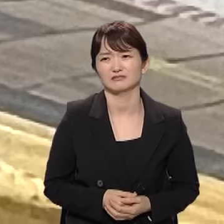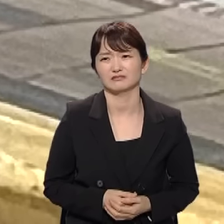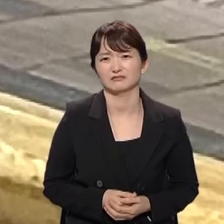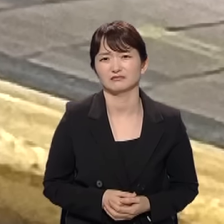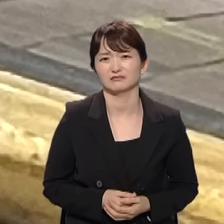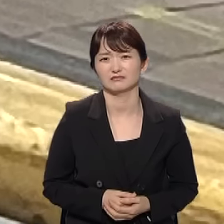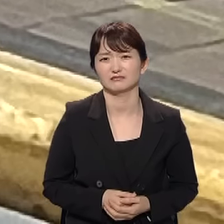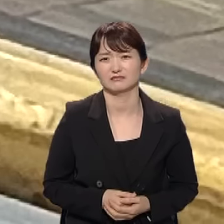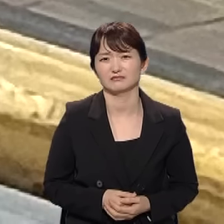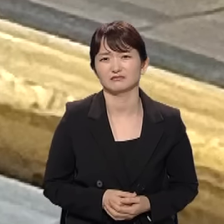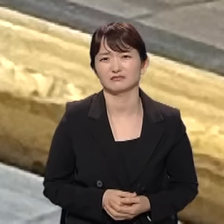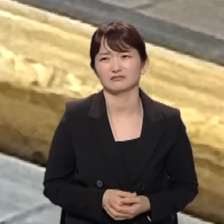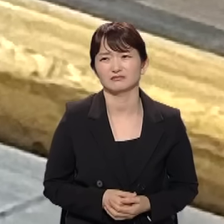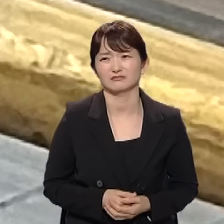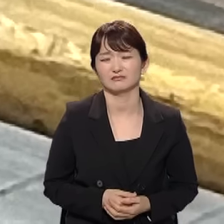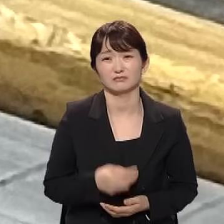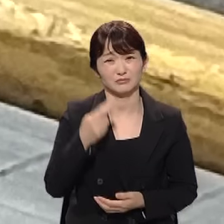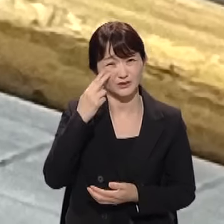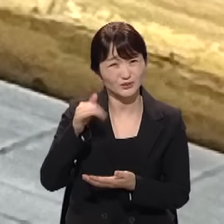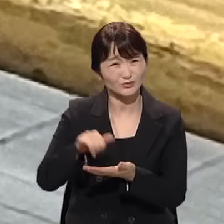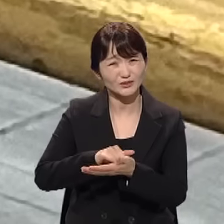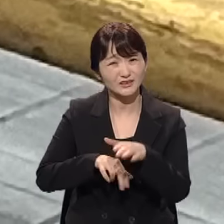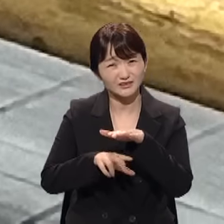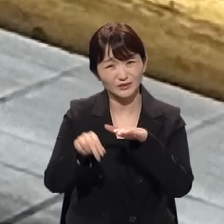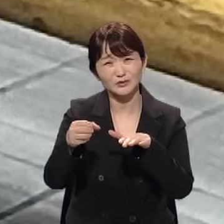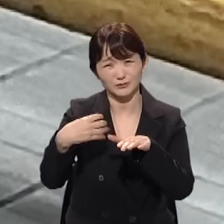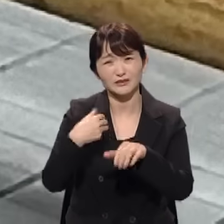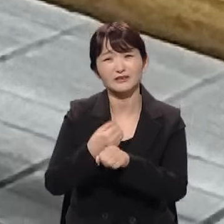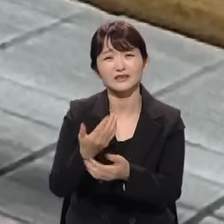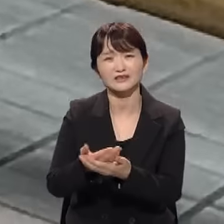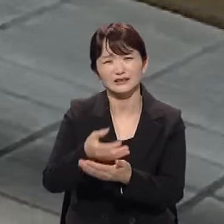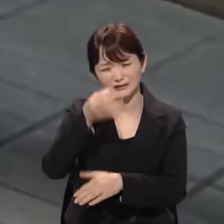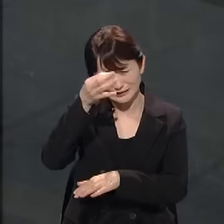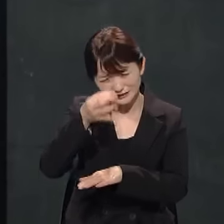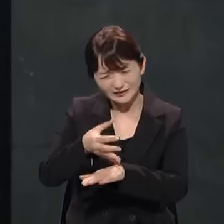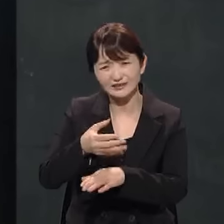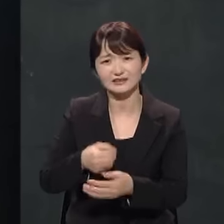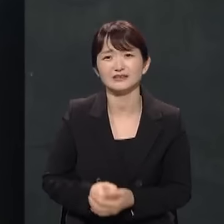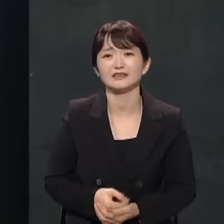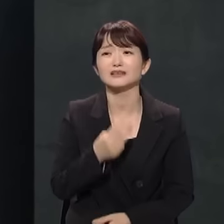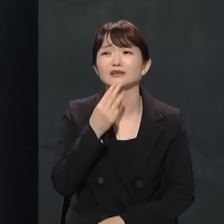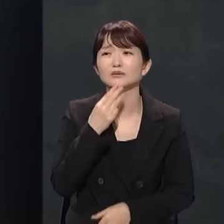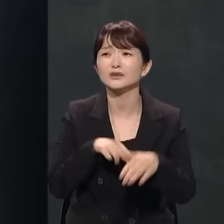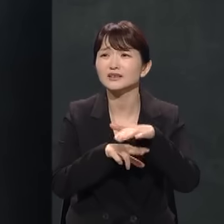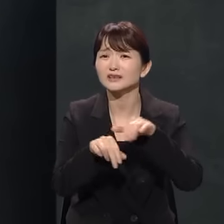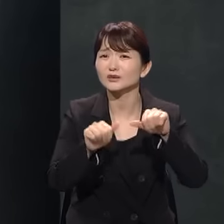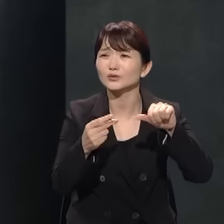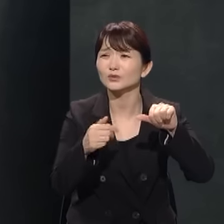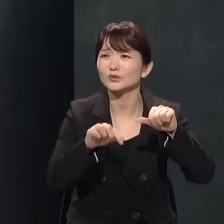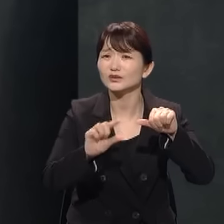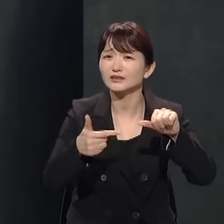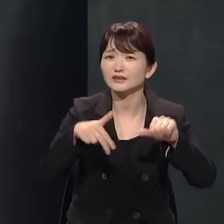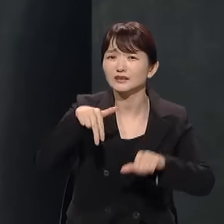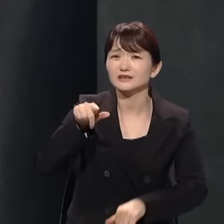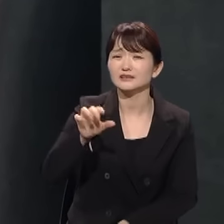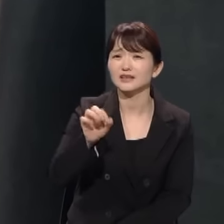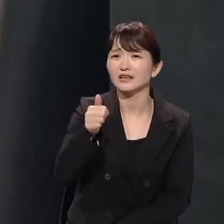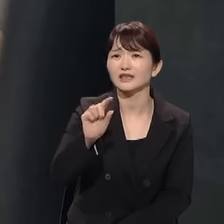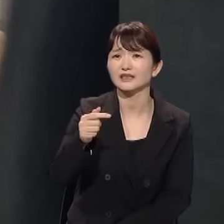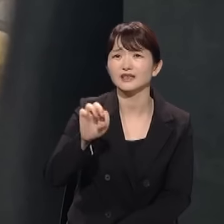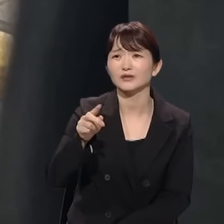변호사님 이거 뉴욕 지하철이라고 해주세요. 죄송합니다. 지하철 서울 지하철 5호선 장안평역에서